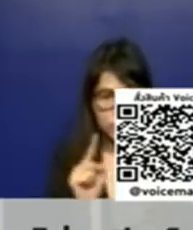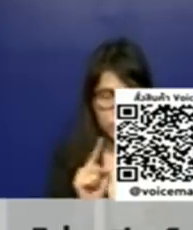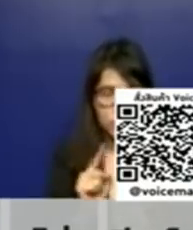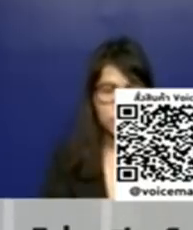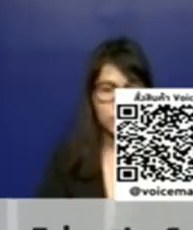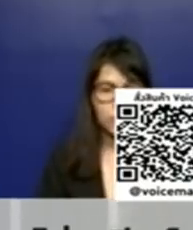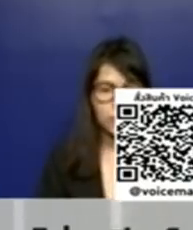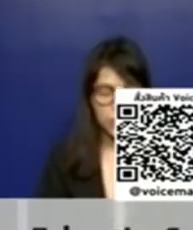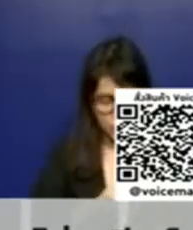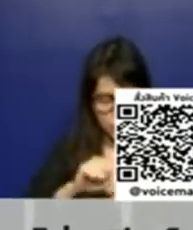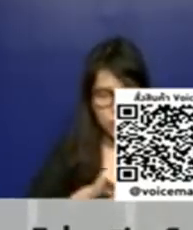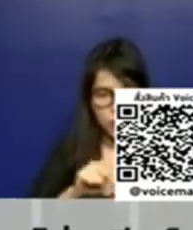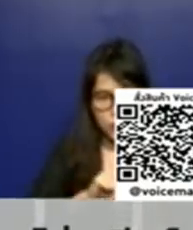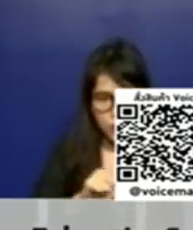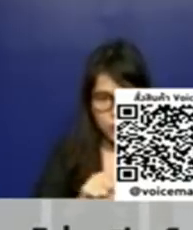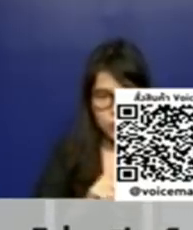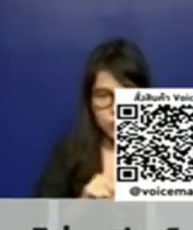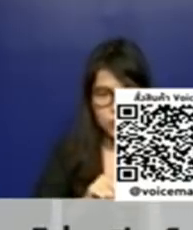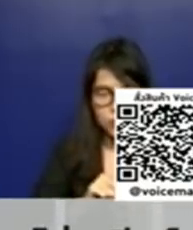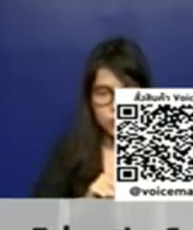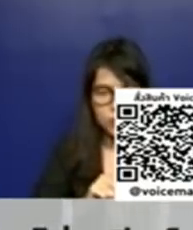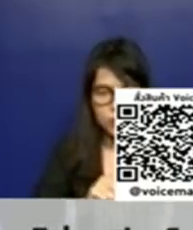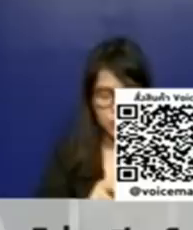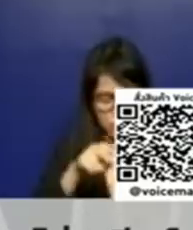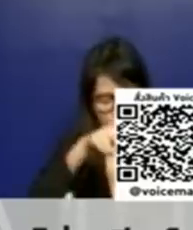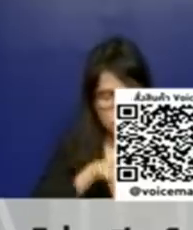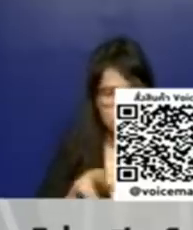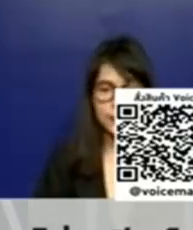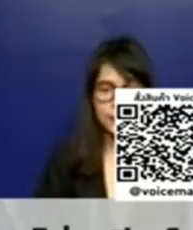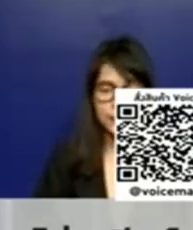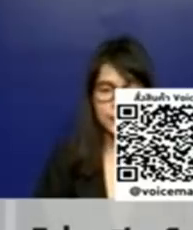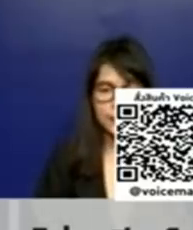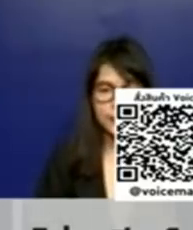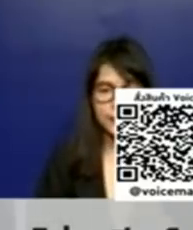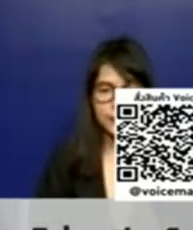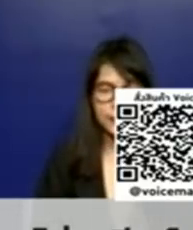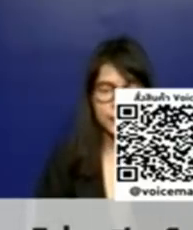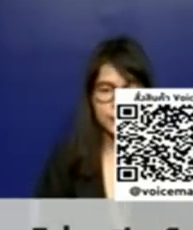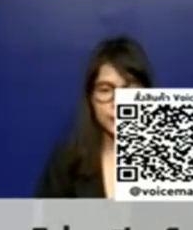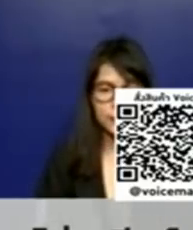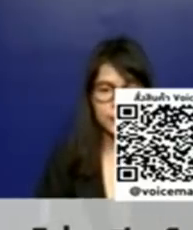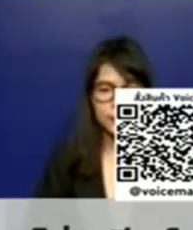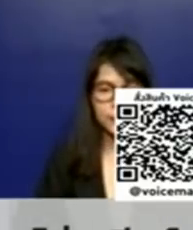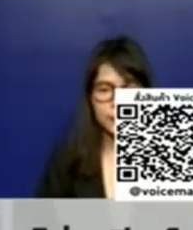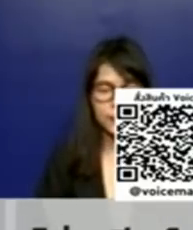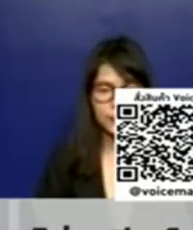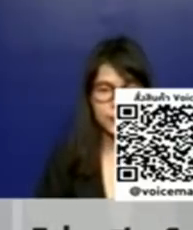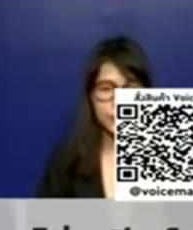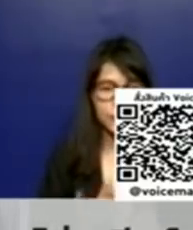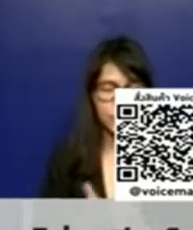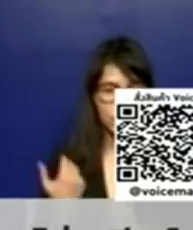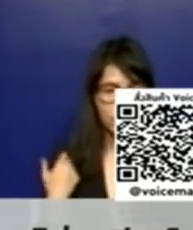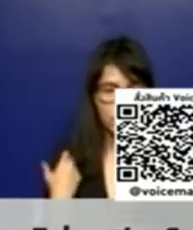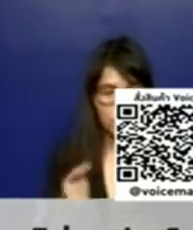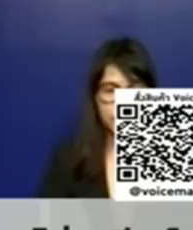ไร่แก่บริษัทจริงหรือไม่ทำไมถึงให้ทั้งที่ยังมีคดีฟ้องร้องกับพลเอกประยุทธ์ค้างอยู่มันเป็นการให้สัมปทานเพื่อไกล่เกลี่ย